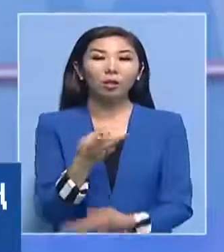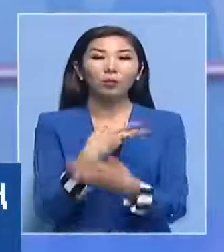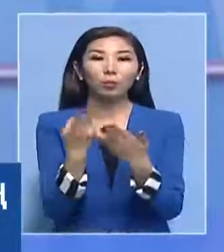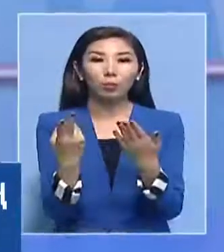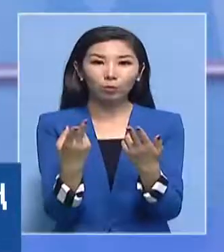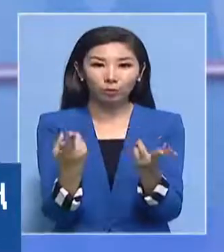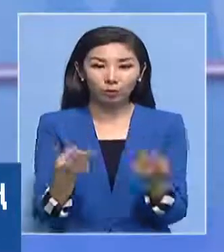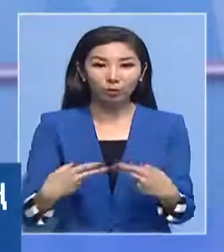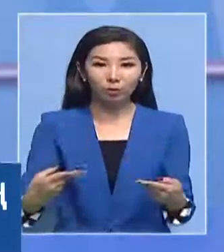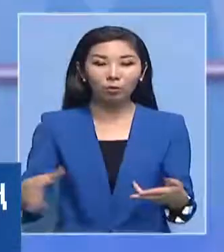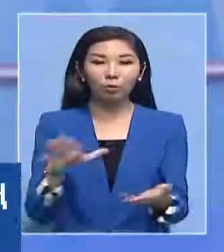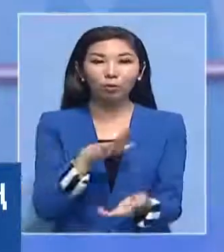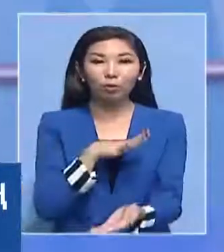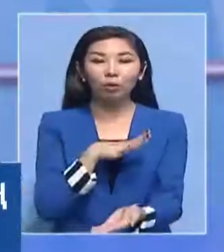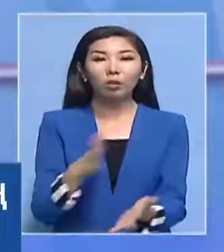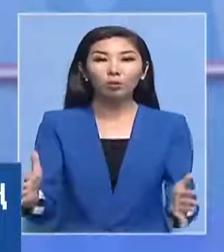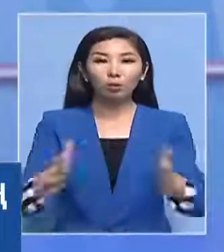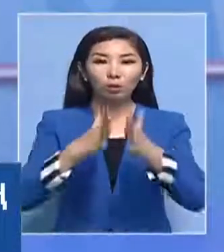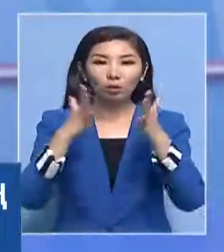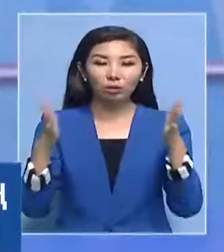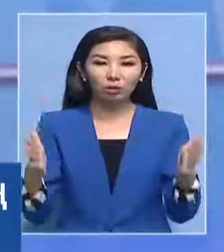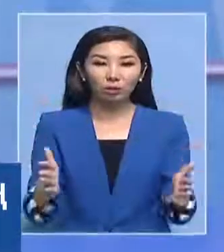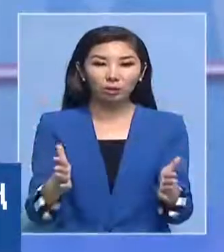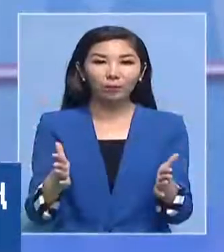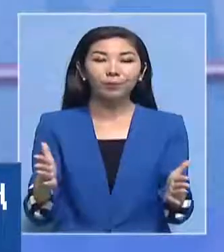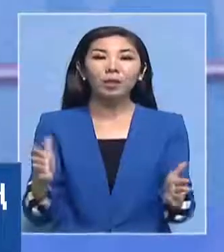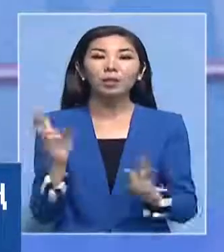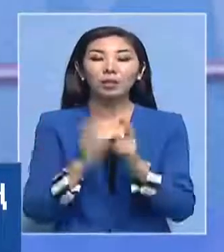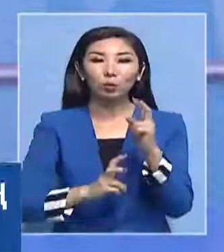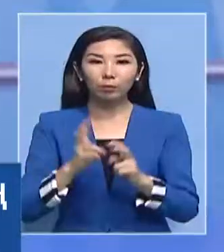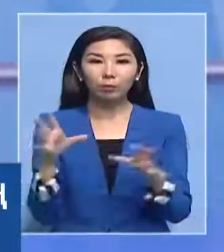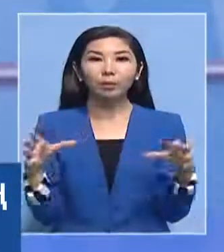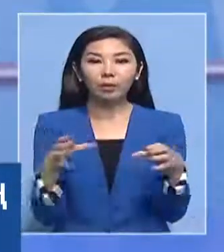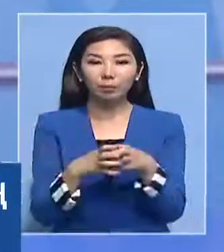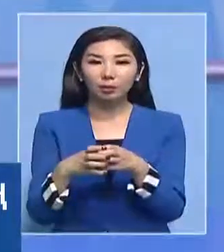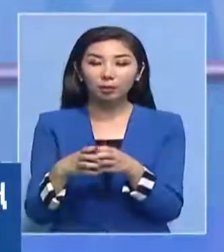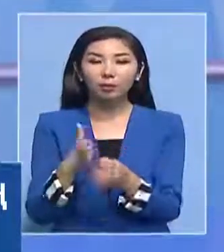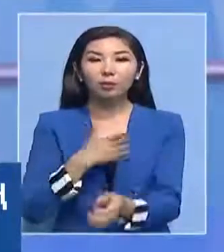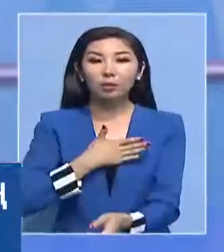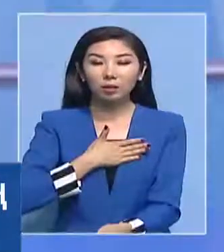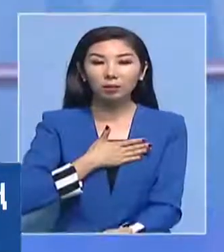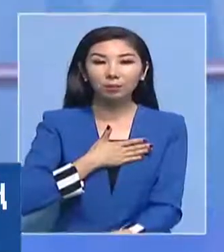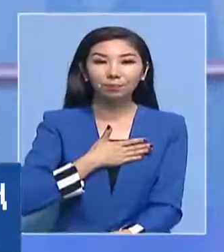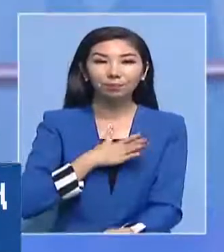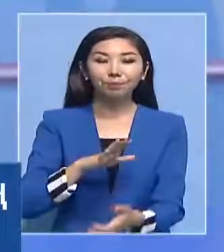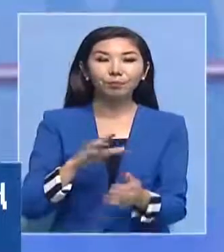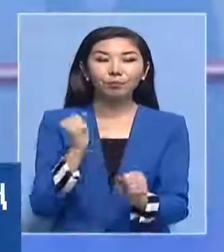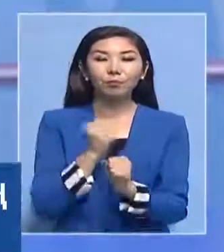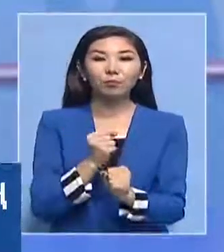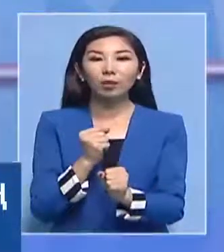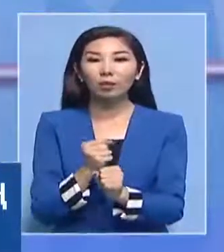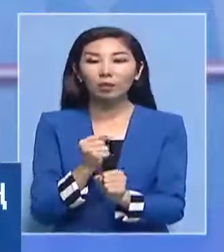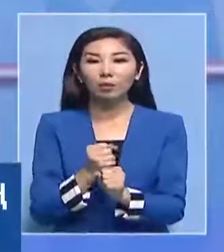меморандум болды. Ол жаңа үлкен осындай жаңа кен орнымен мына біздің федерация, кәсіподақ федерациясы жасады.